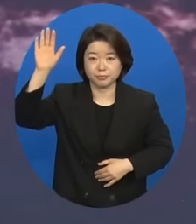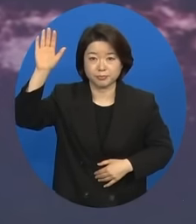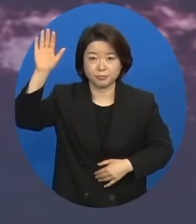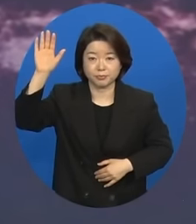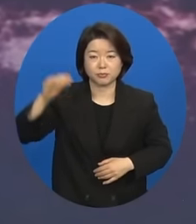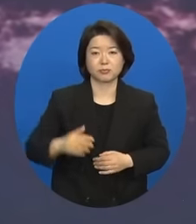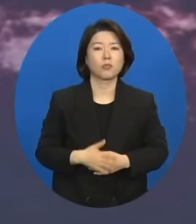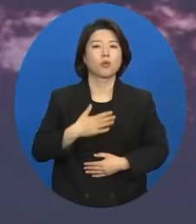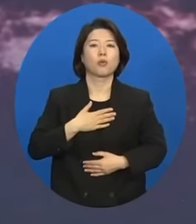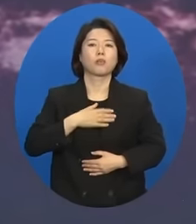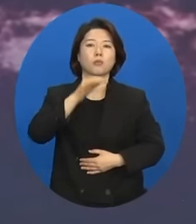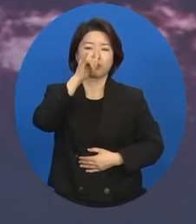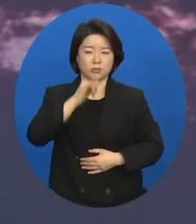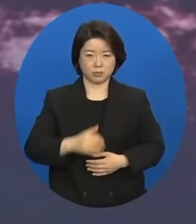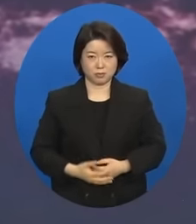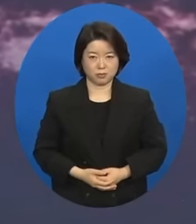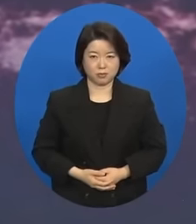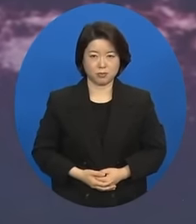저는